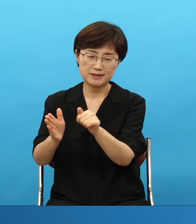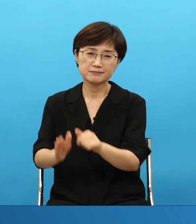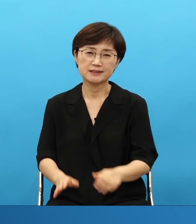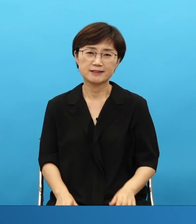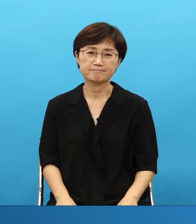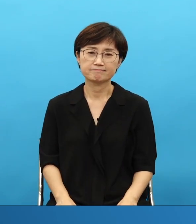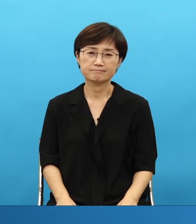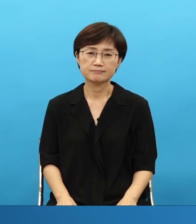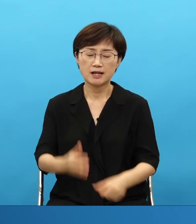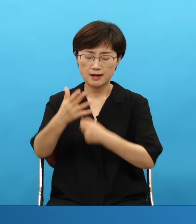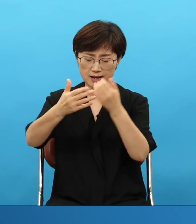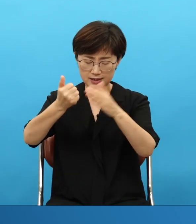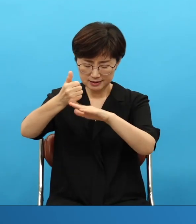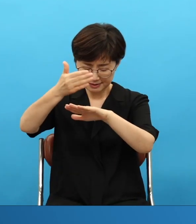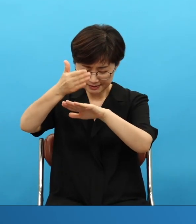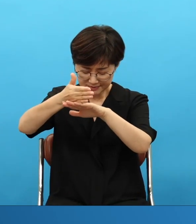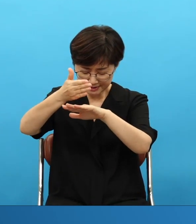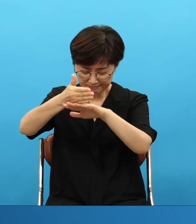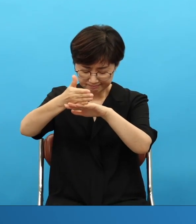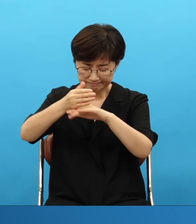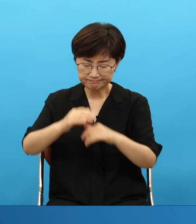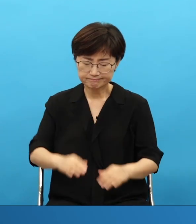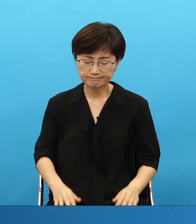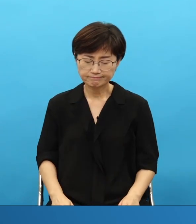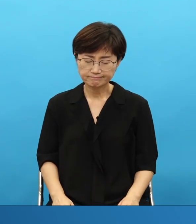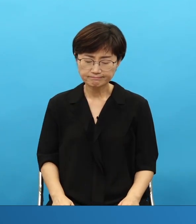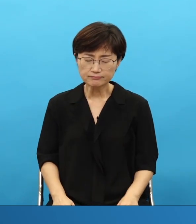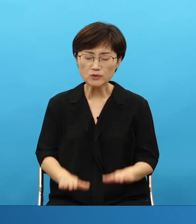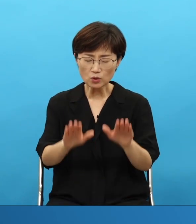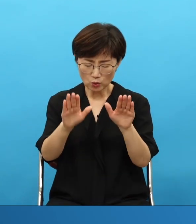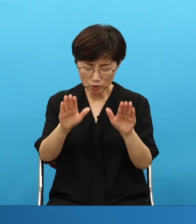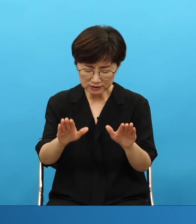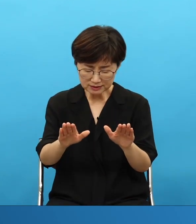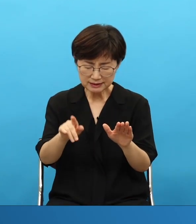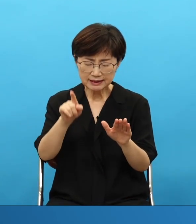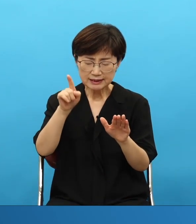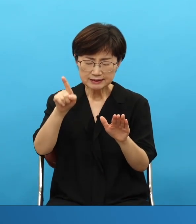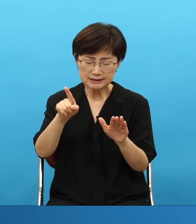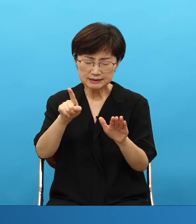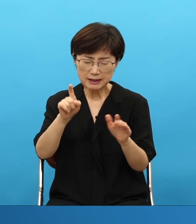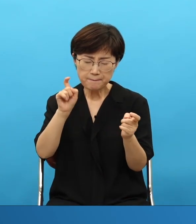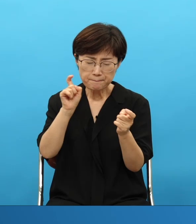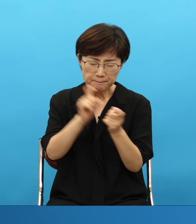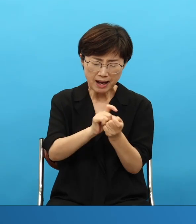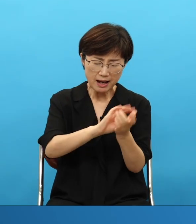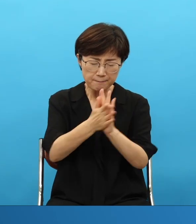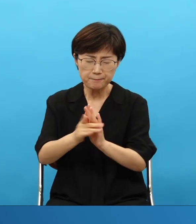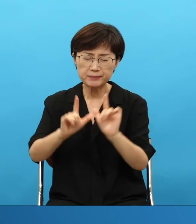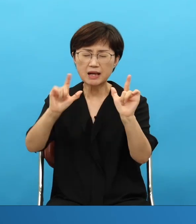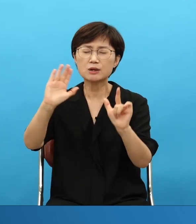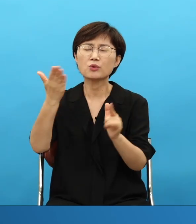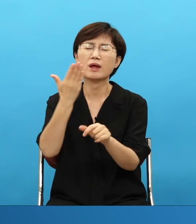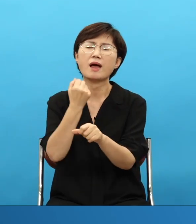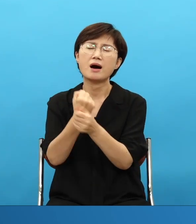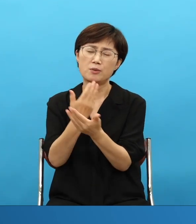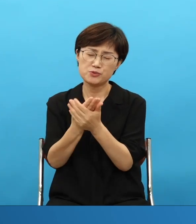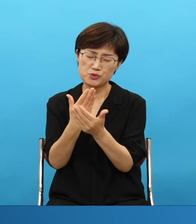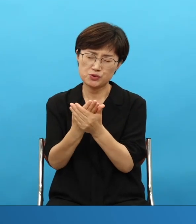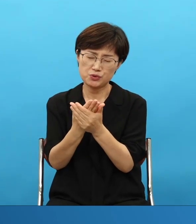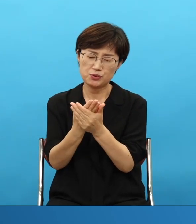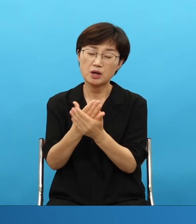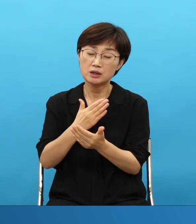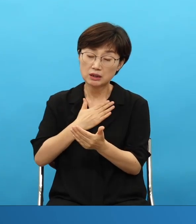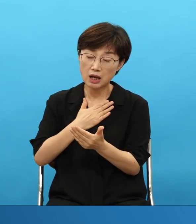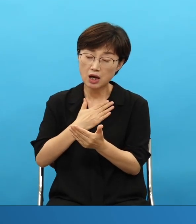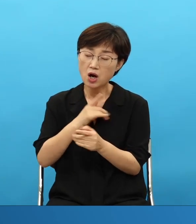hold to this covenant recreation of 하나님께 the world. 감사드립니다. God, we give you thanks. 오늘이 그 시간표가 되게 하옵소서. May today be that time schedule. 언약만